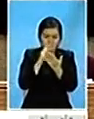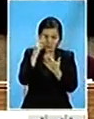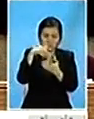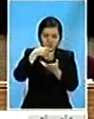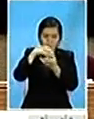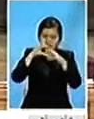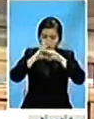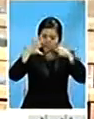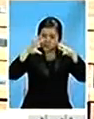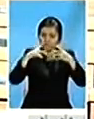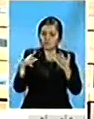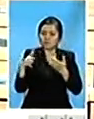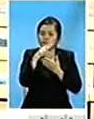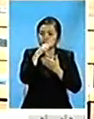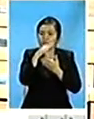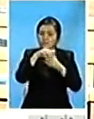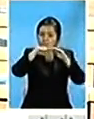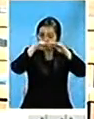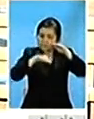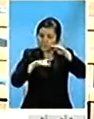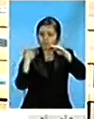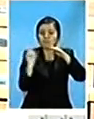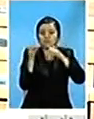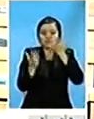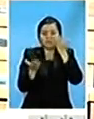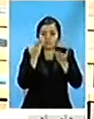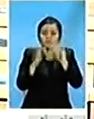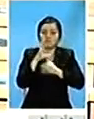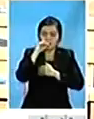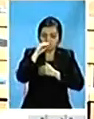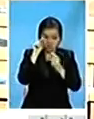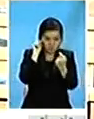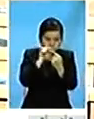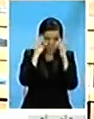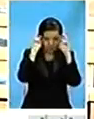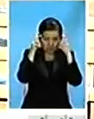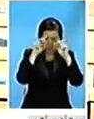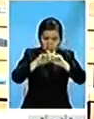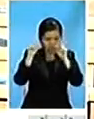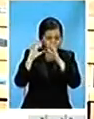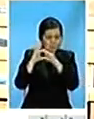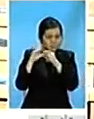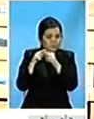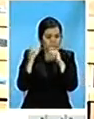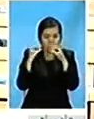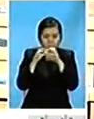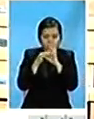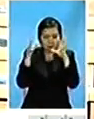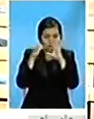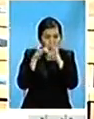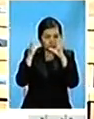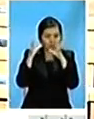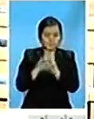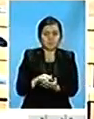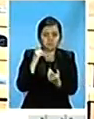ครับท่านจะตัดอย่างไรตัดลงเท่าไหร่ท่านต้องพูดในรายละเอียดโน้นนี่มันคนละเรื่องเลยครับพูดในรายละเอียด